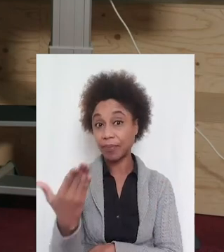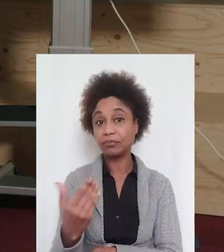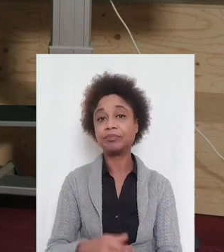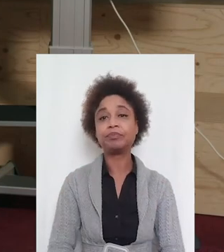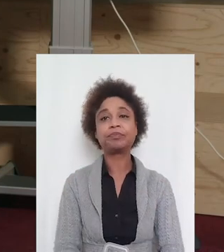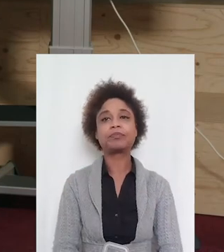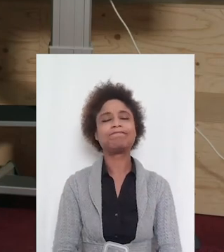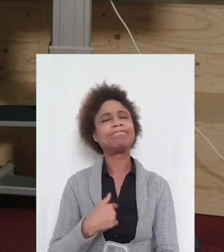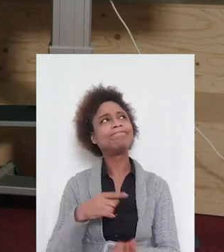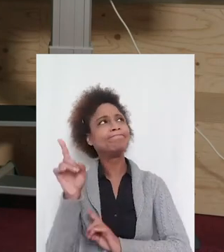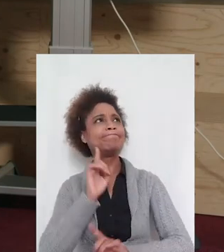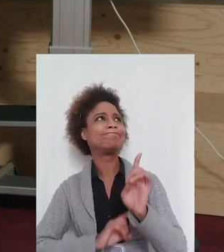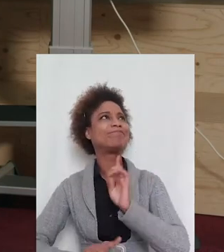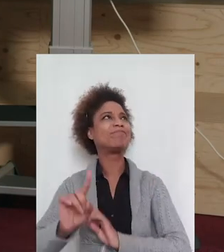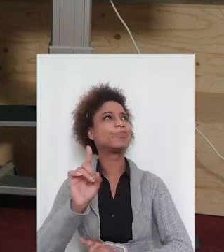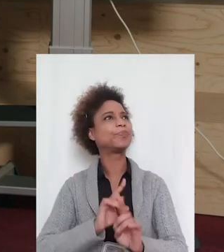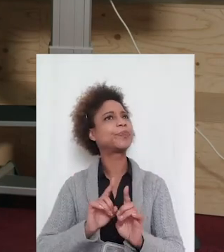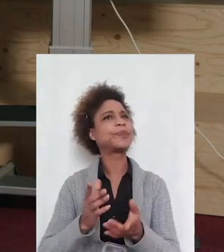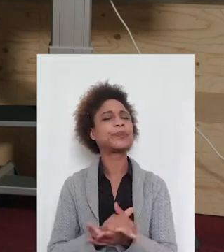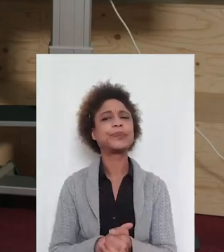Even te denken wat.